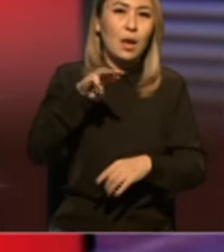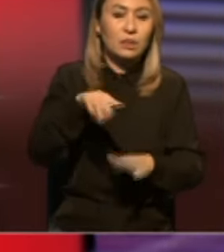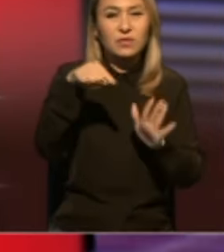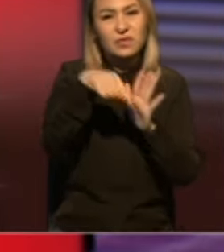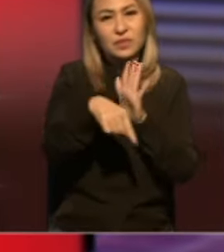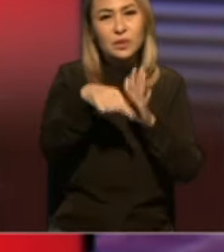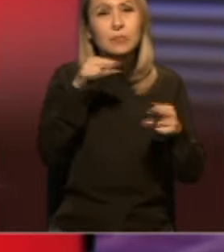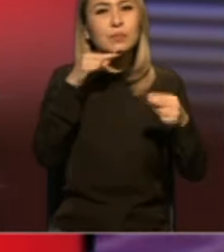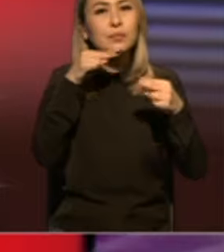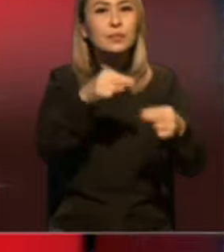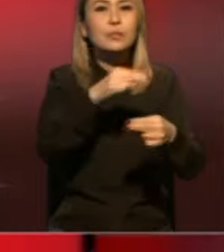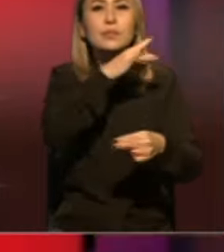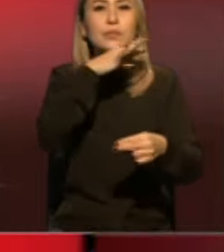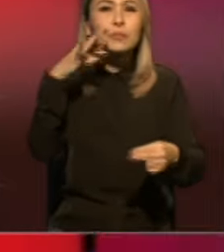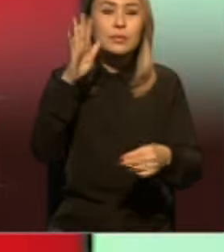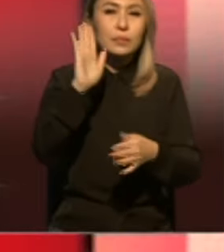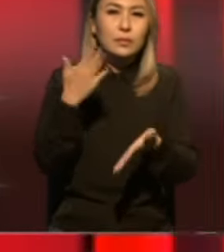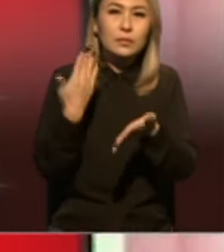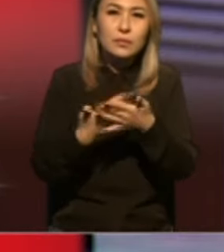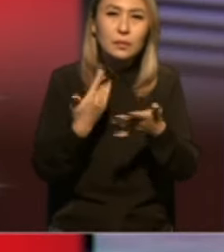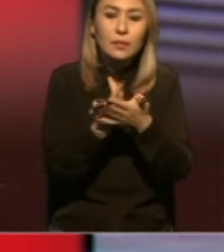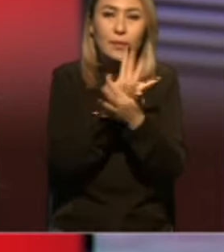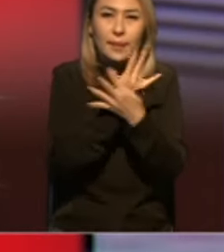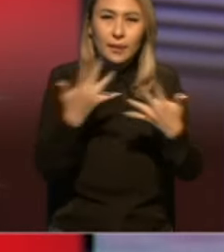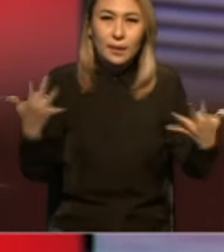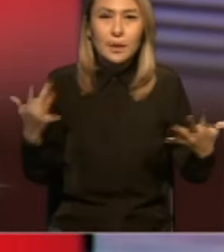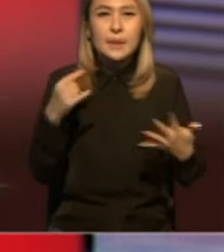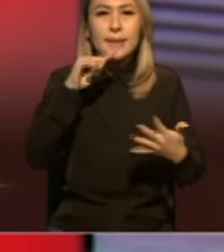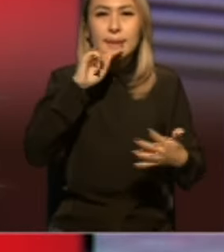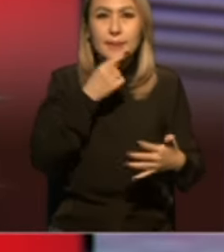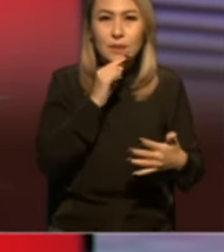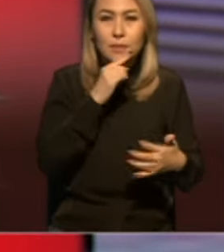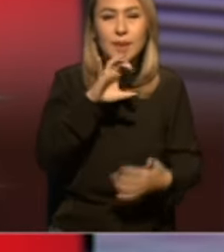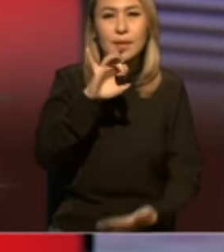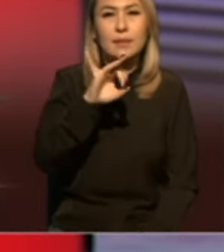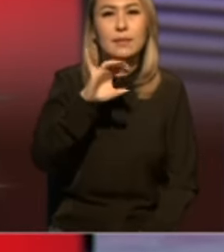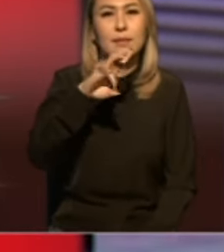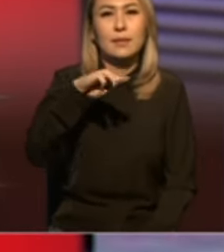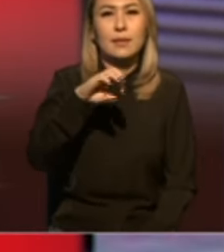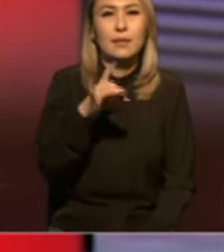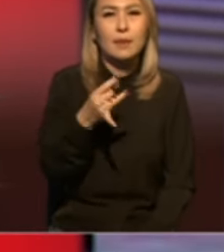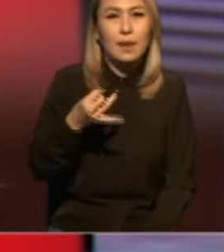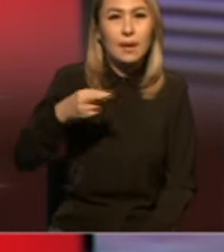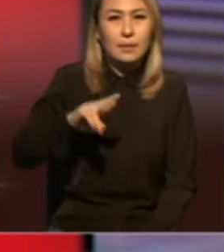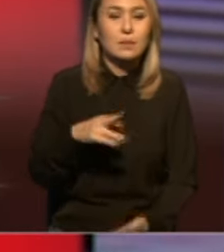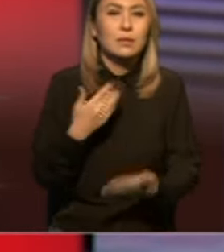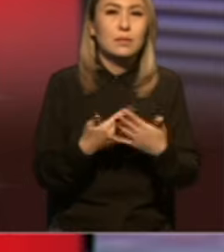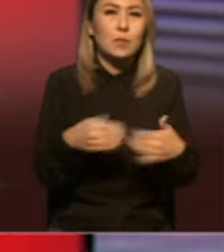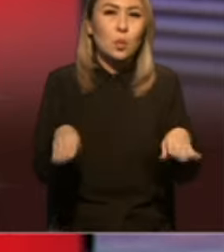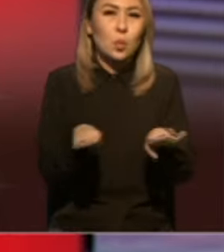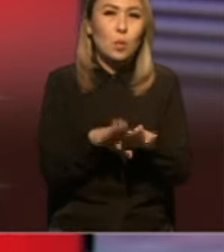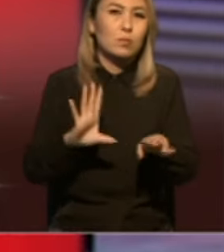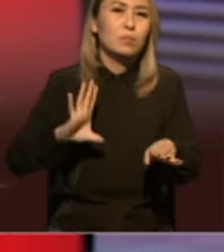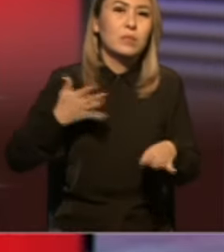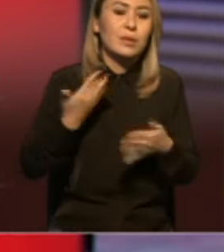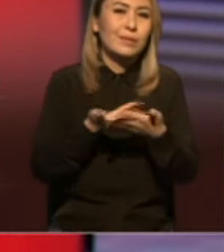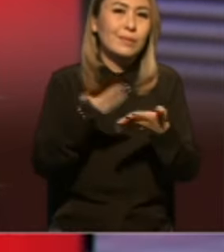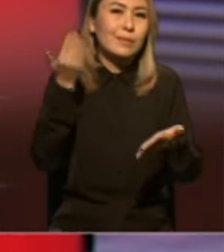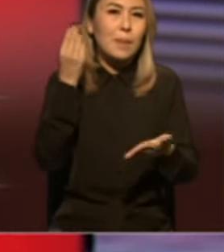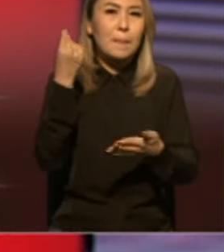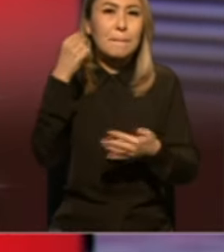көңіл бөледі. Ал сырттағы, мысалы, әртүрлі экономикалық, интеграциялық ұйымдарға, мысалы, ондай-сондай бұрынғыдай басқа